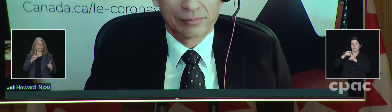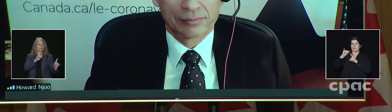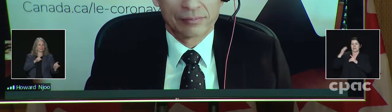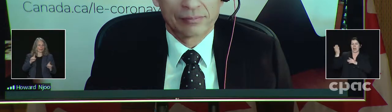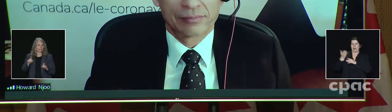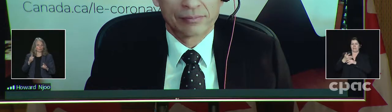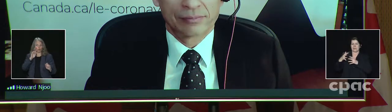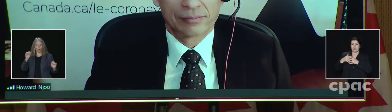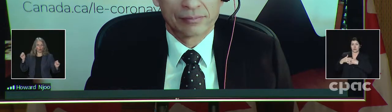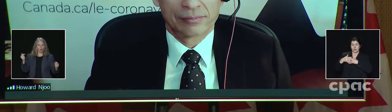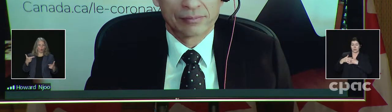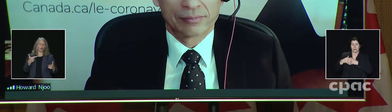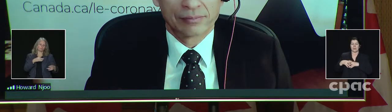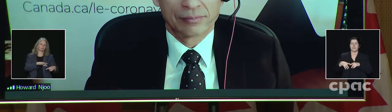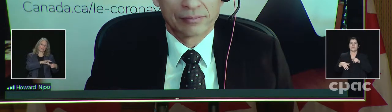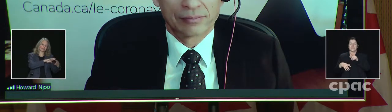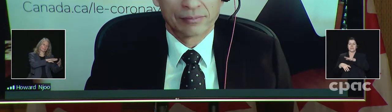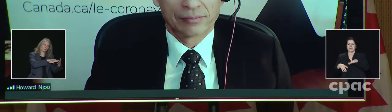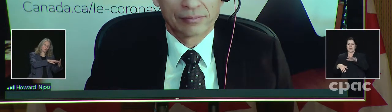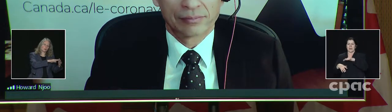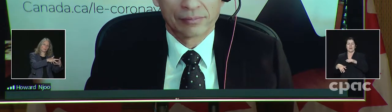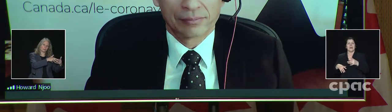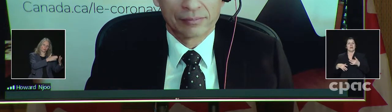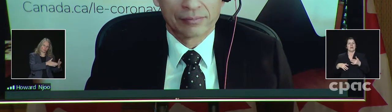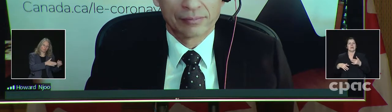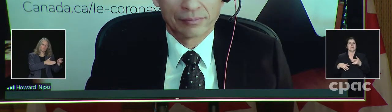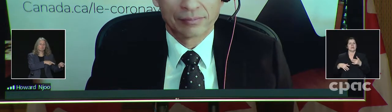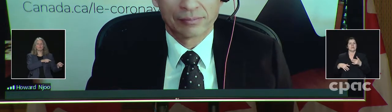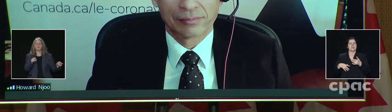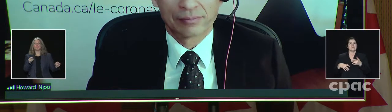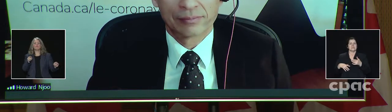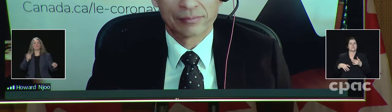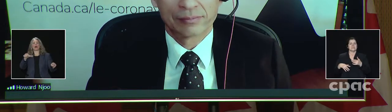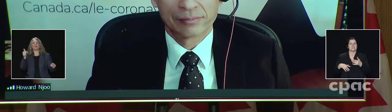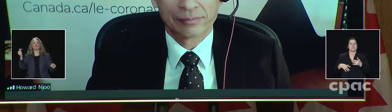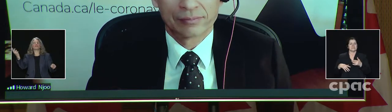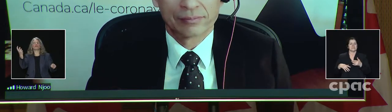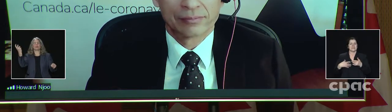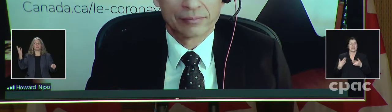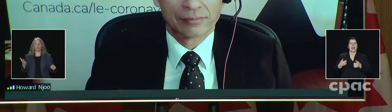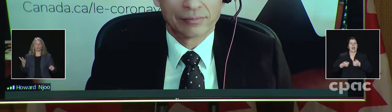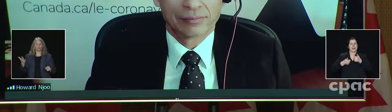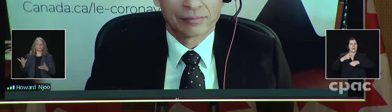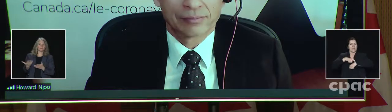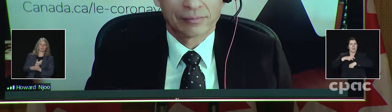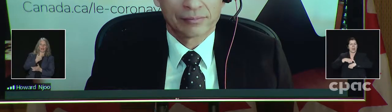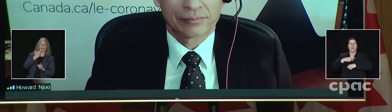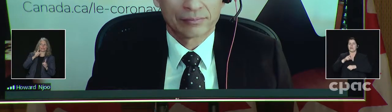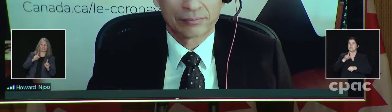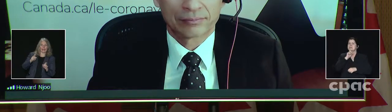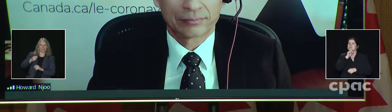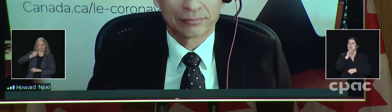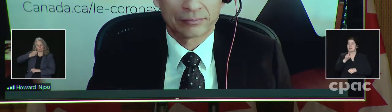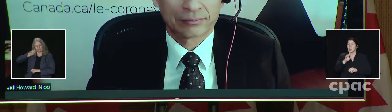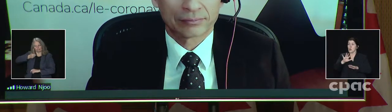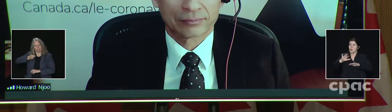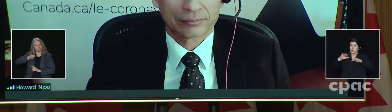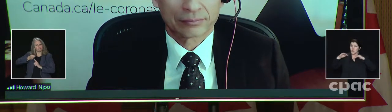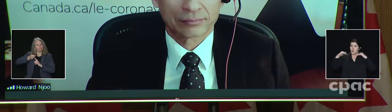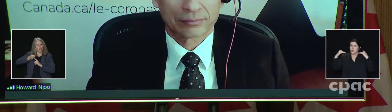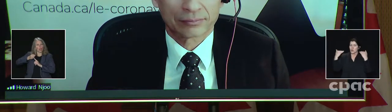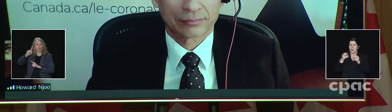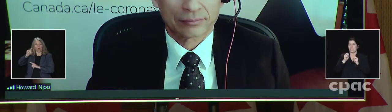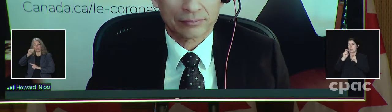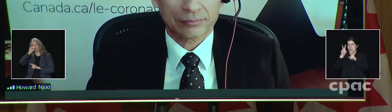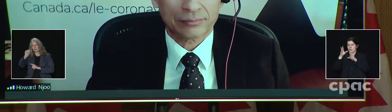États-Unis, à quel moment est-ce qu'on va avoir l'assurance que tous les voyageurs vont être testés? Est-ce que vous avez une